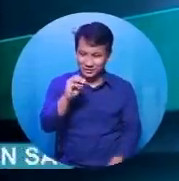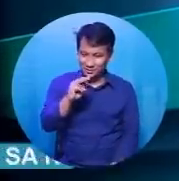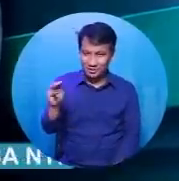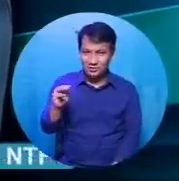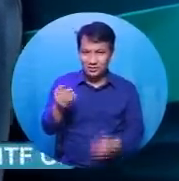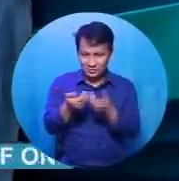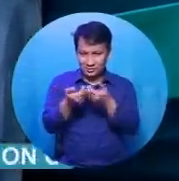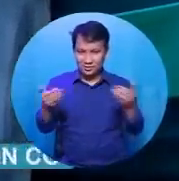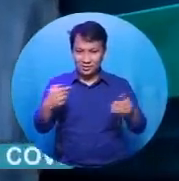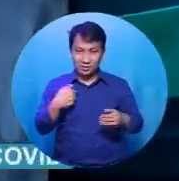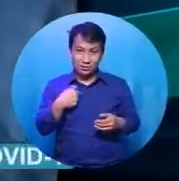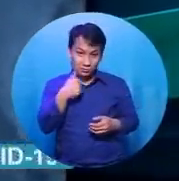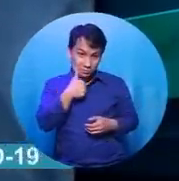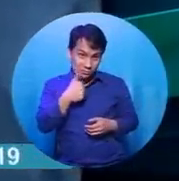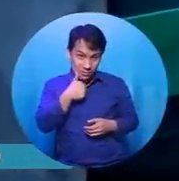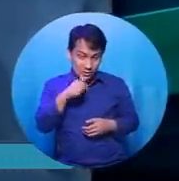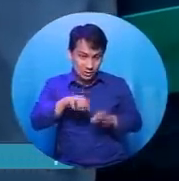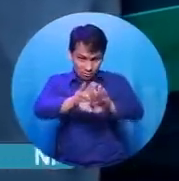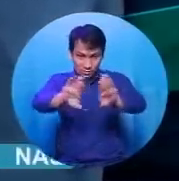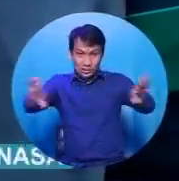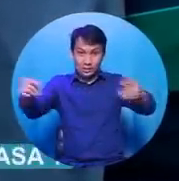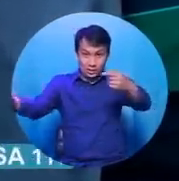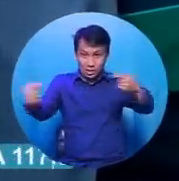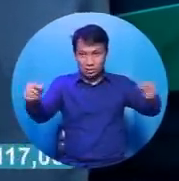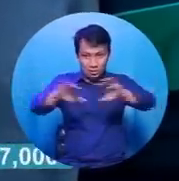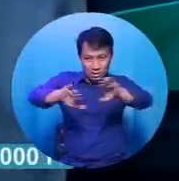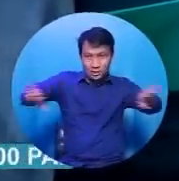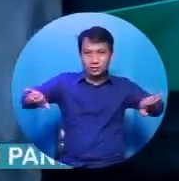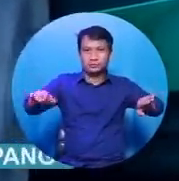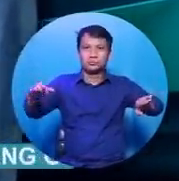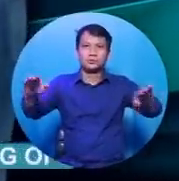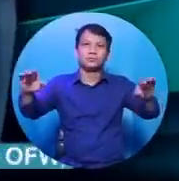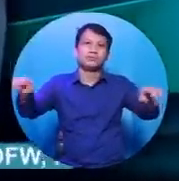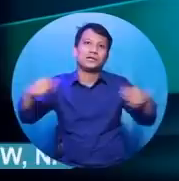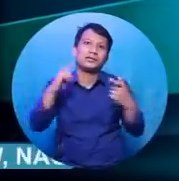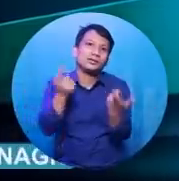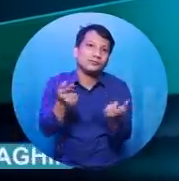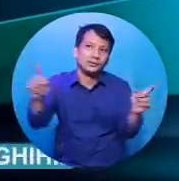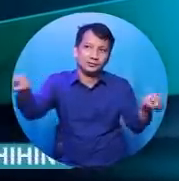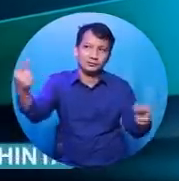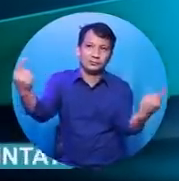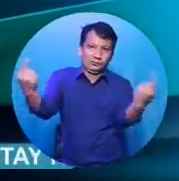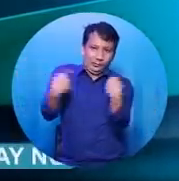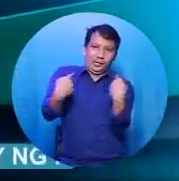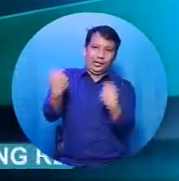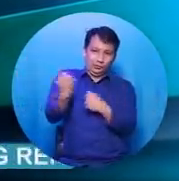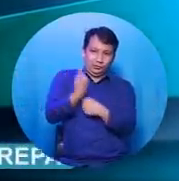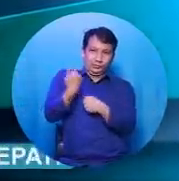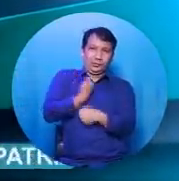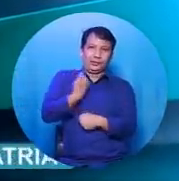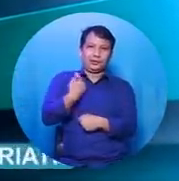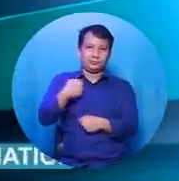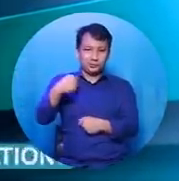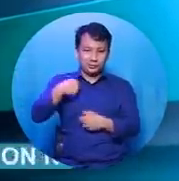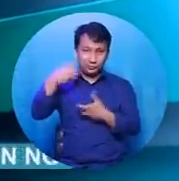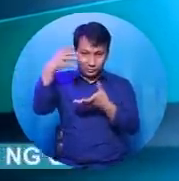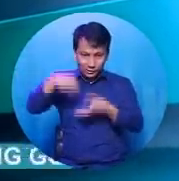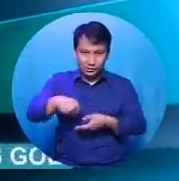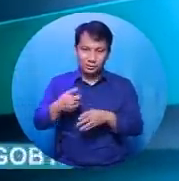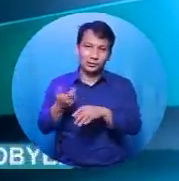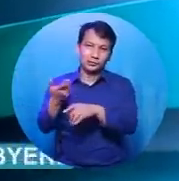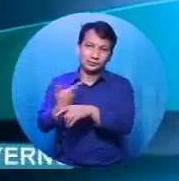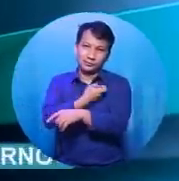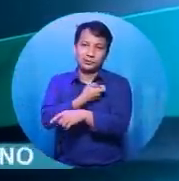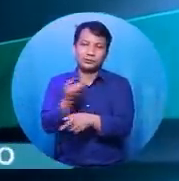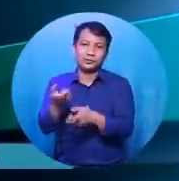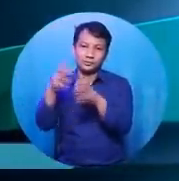daw ang kanyang misis sa away ng mga kasamaan sa trabaho. Pero siya pa ang napagbintangan na nakit at ipinakulong siya ng amo.